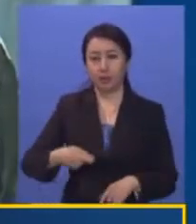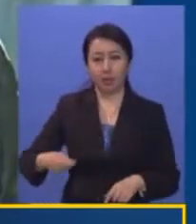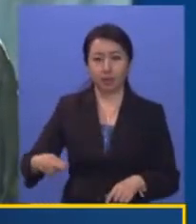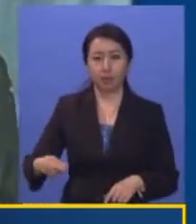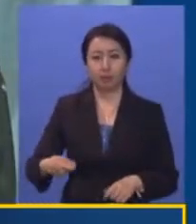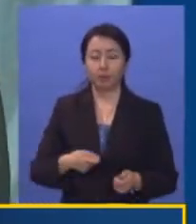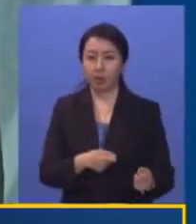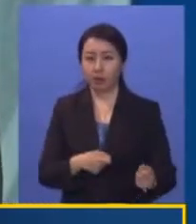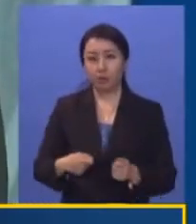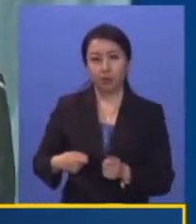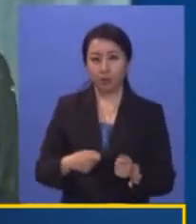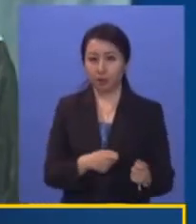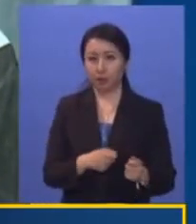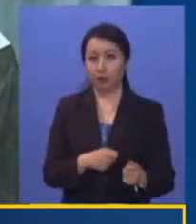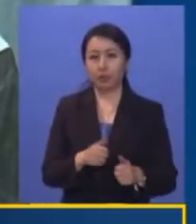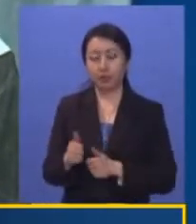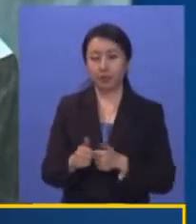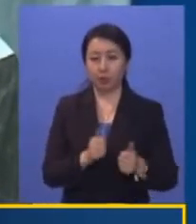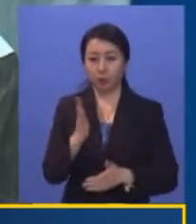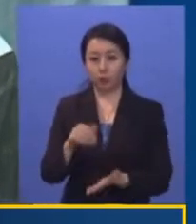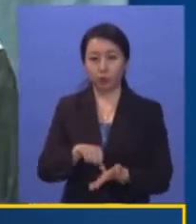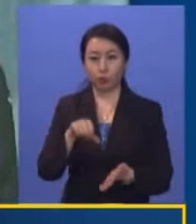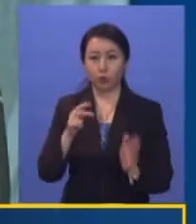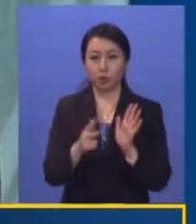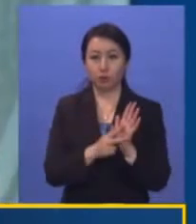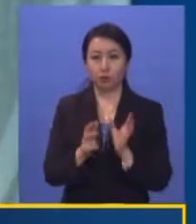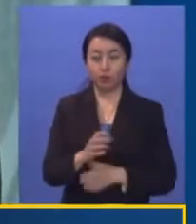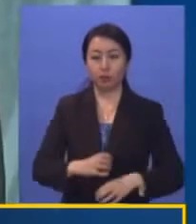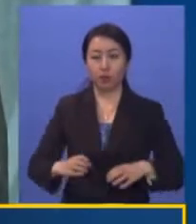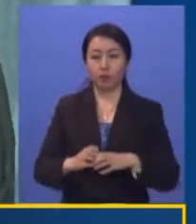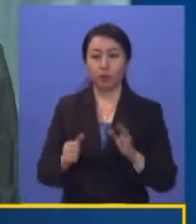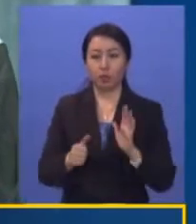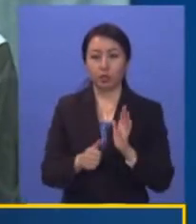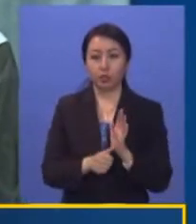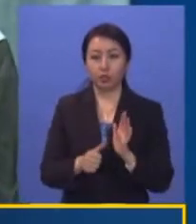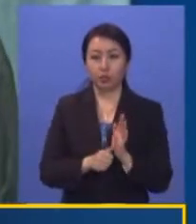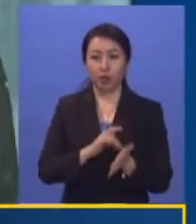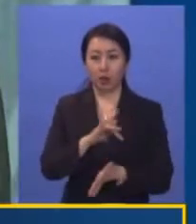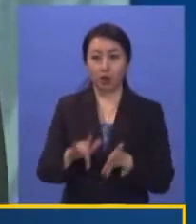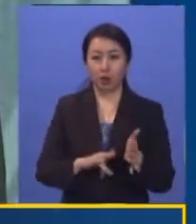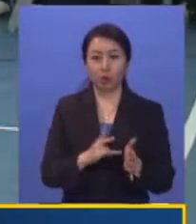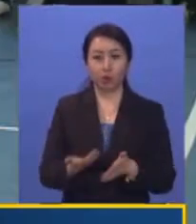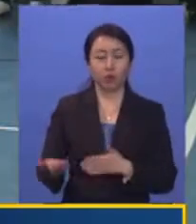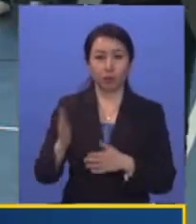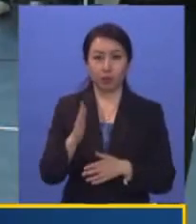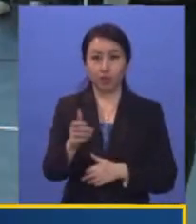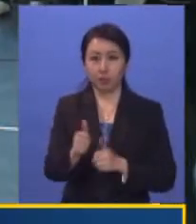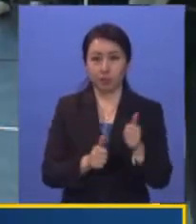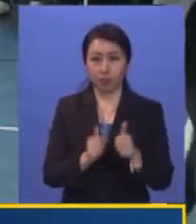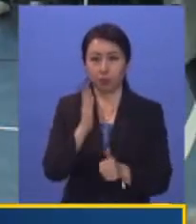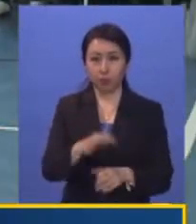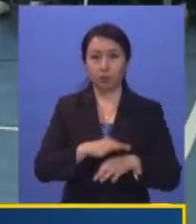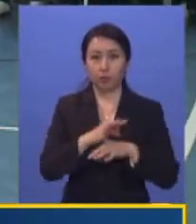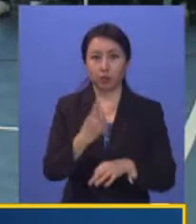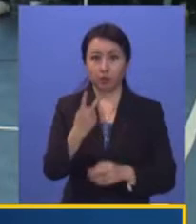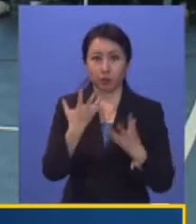и перетягивание каната. В соревнования принимают участие 8 команд, 6 городов к нам приехало. Соревнования будут